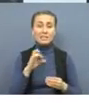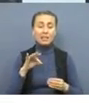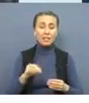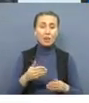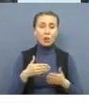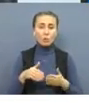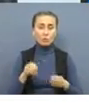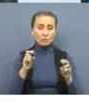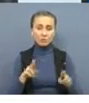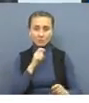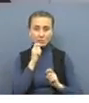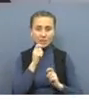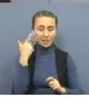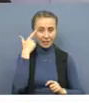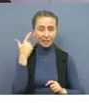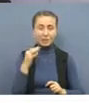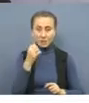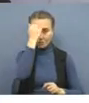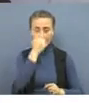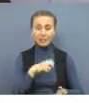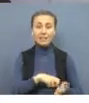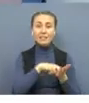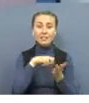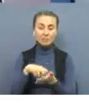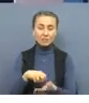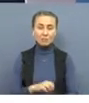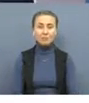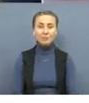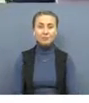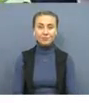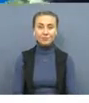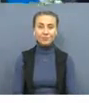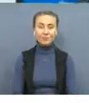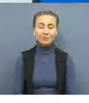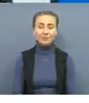и предприятия награждены грамотами и благодарственными письмами.